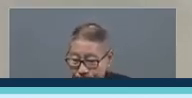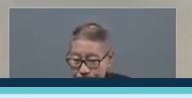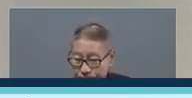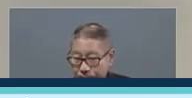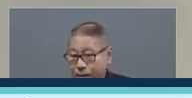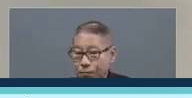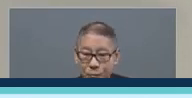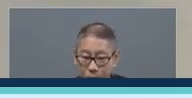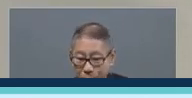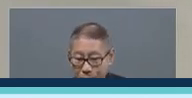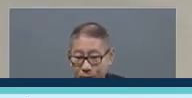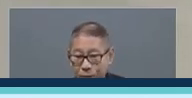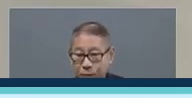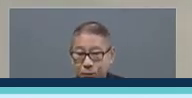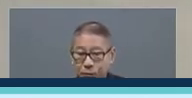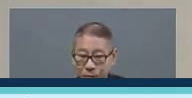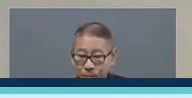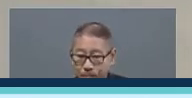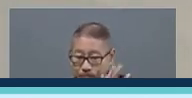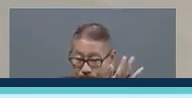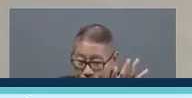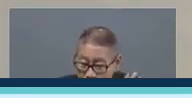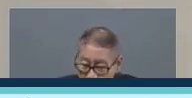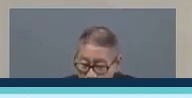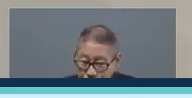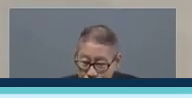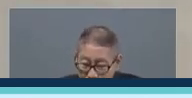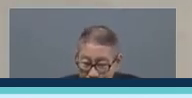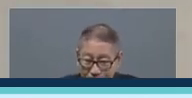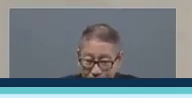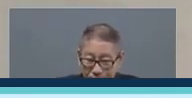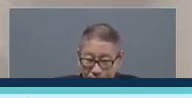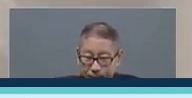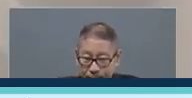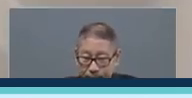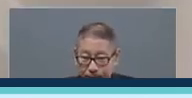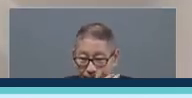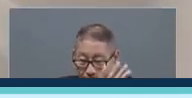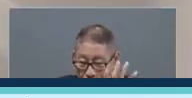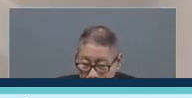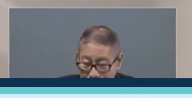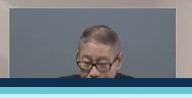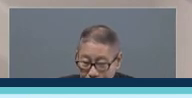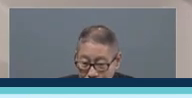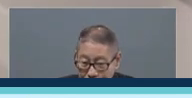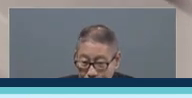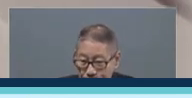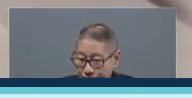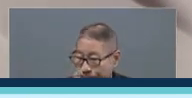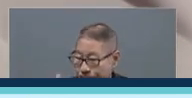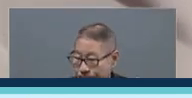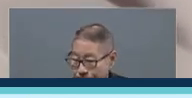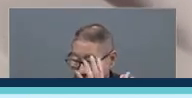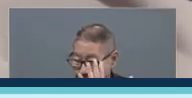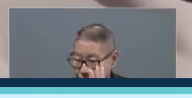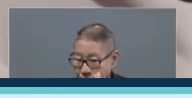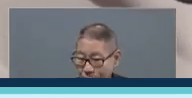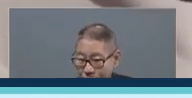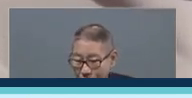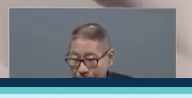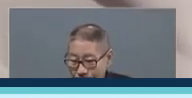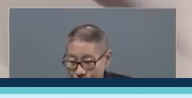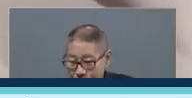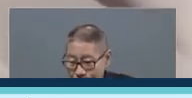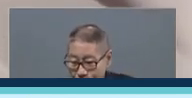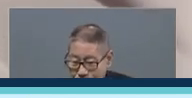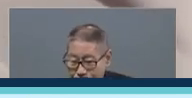ล็ต 1111ก็มีเจ้าหน้าที่พร้อมให้คำแนะนำการลงทะเบียนและตอบข้อซักถามของประชาชนพร้อมย้ำว่าแ